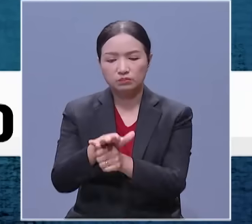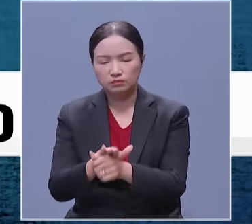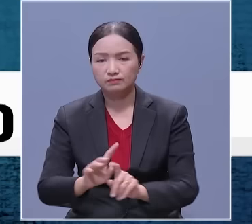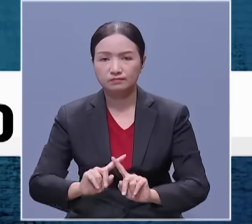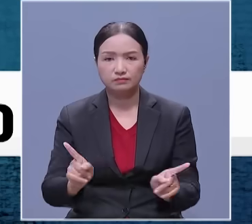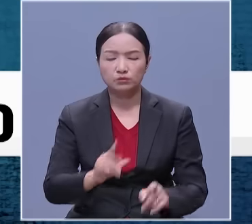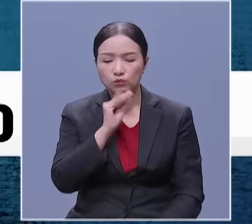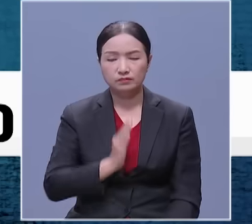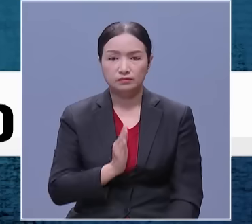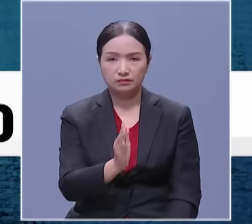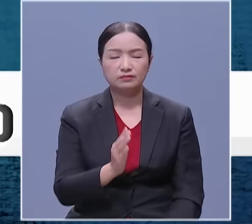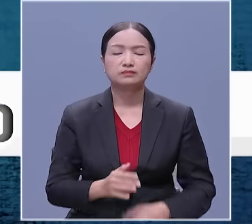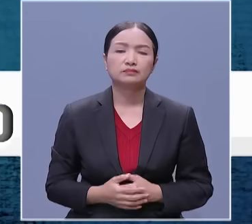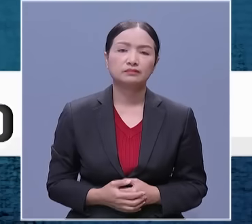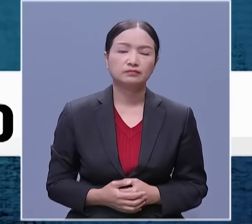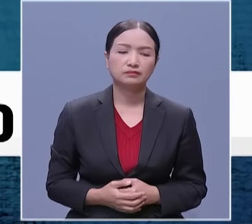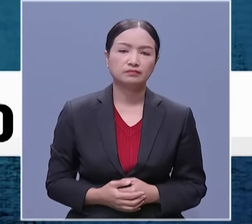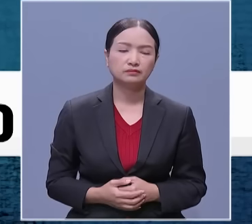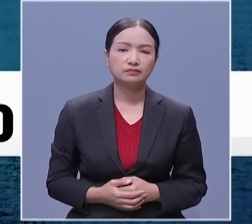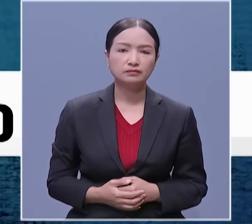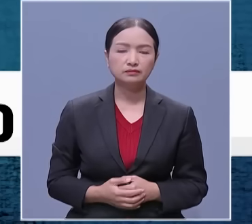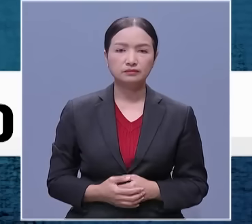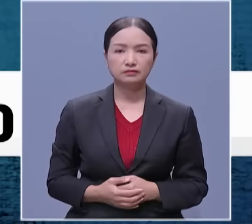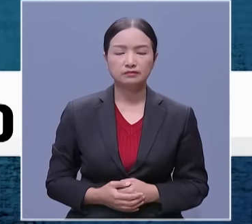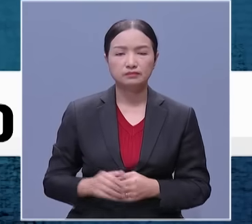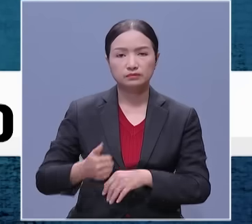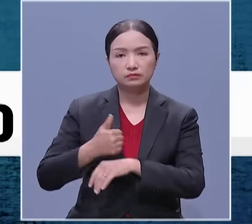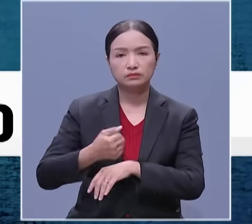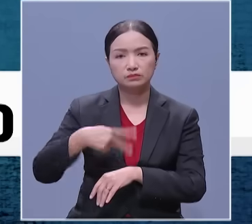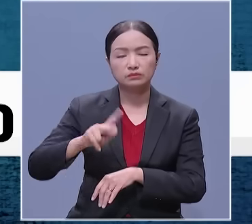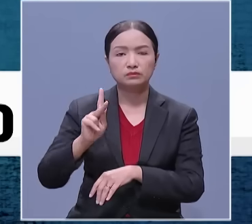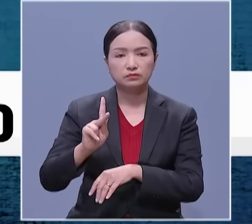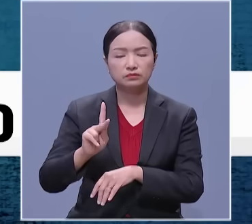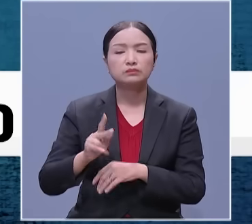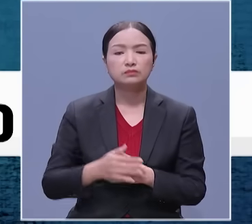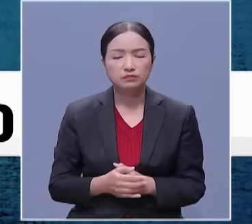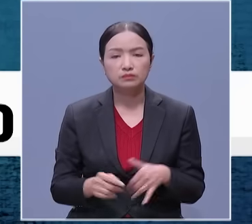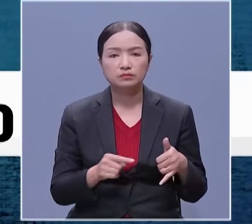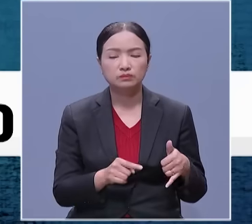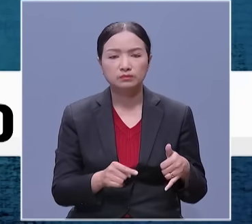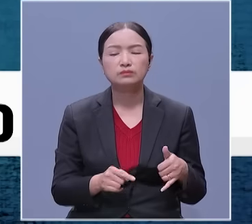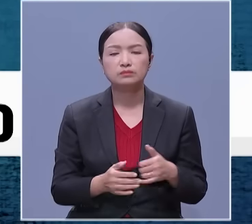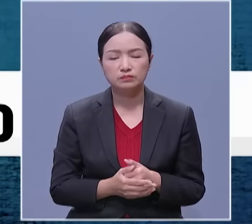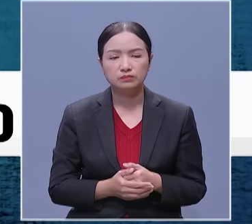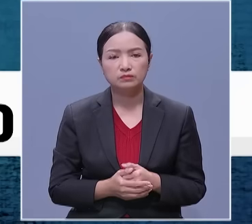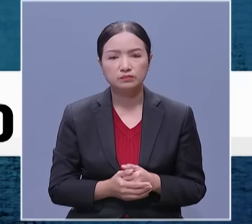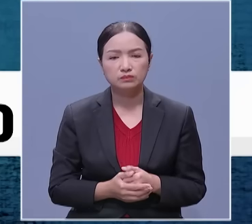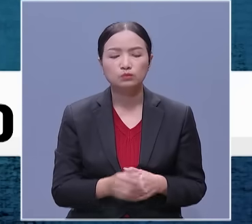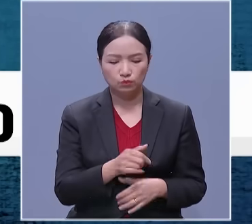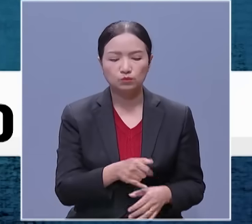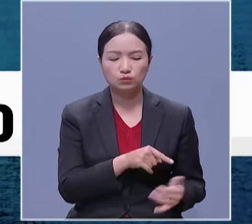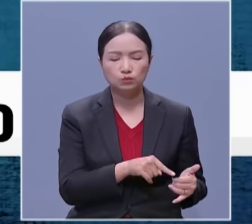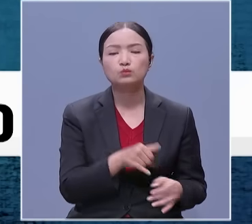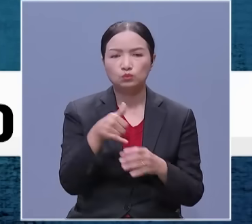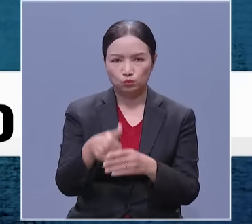อันนี้พูดกลางๆนะนะคืออย่างนี้ท่านผู้กำกับเบิ้มเนี่ยที่บิ๊กโจ๊กแถลงเนี่ยหมายถึงว่าท่านอยู่ในที่เกิดเห